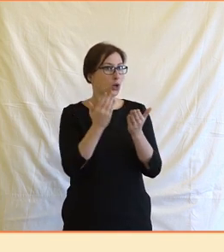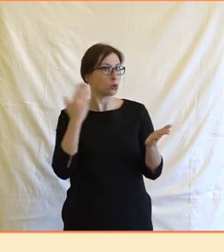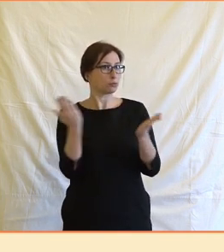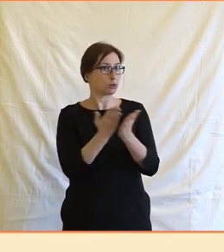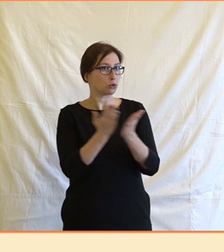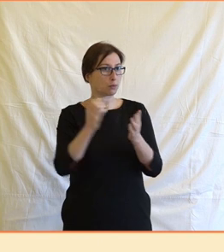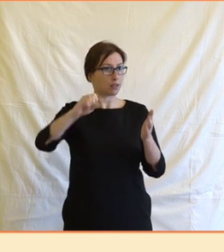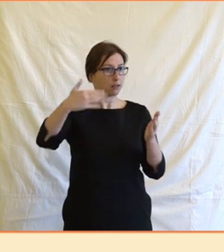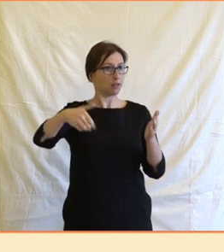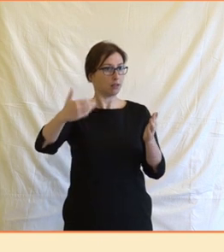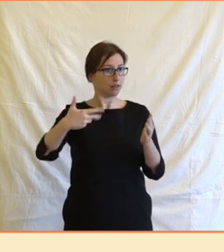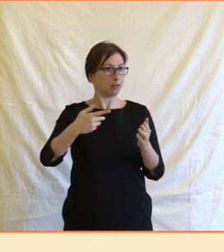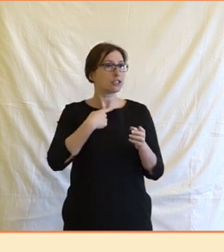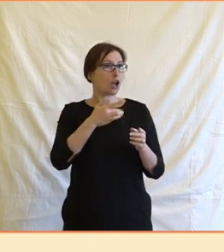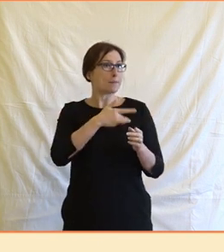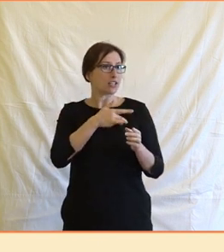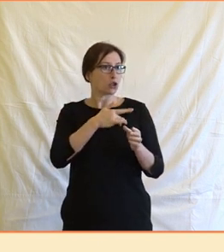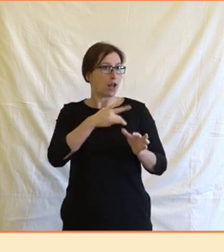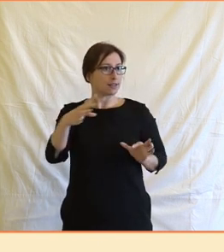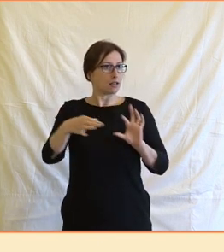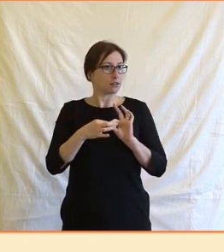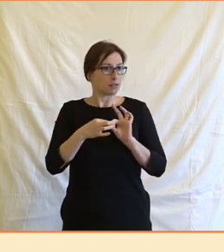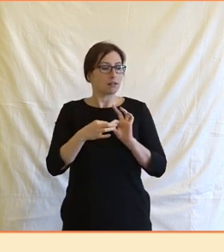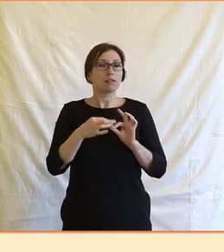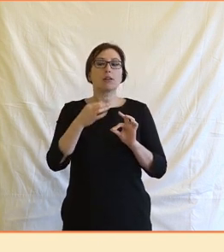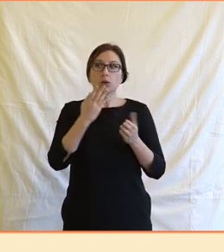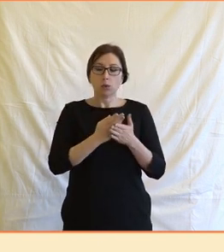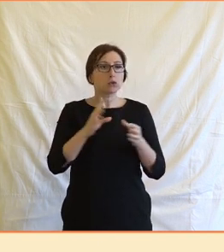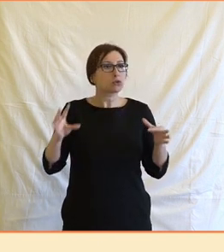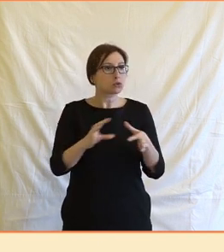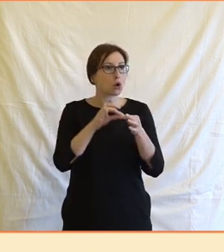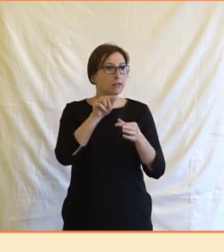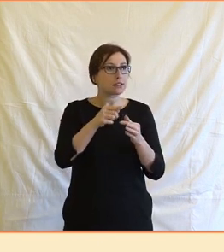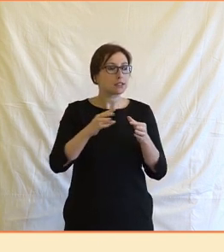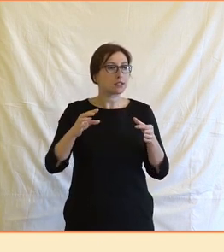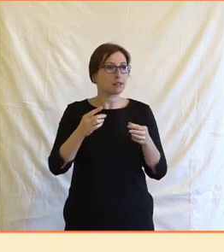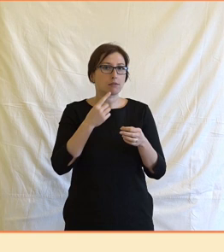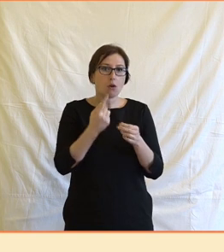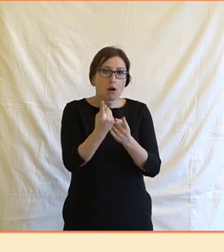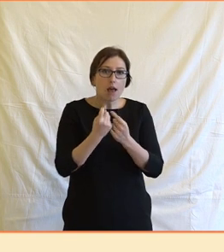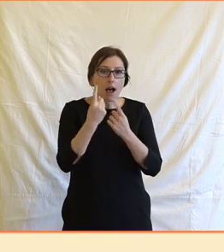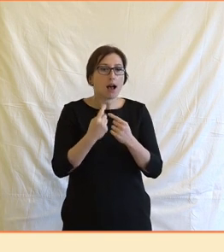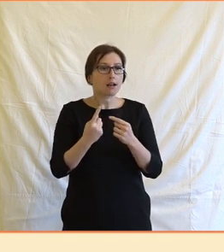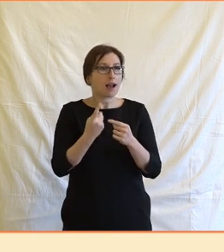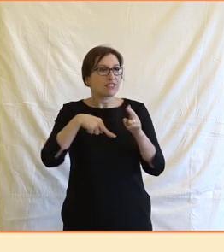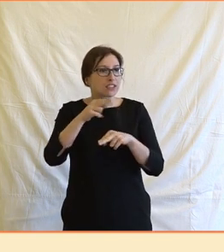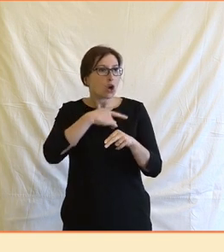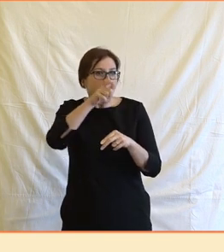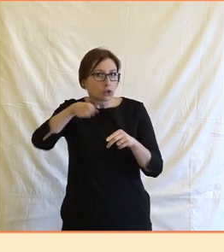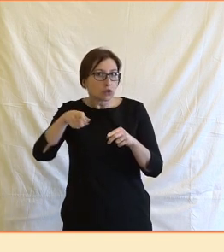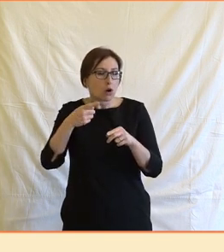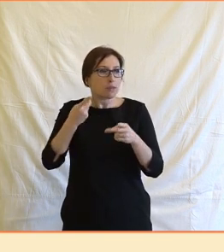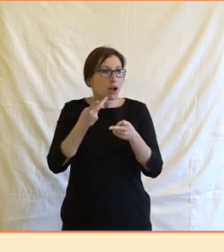Personalizace má více účelů. Může to být marketingový účel, může to být účel přilákání více osob